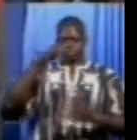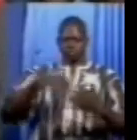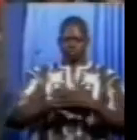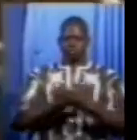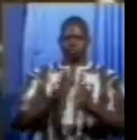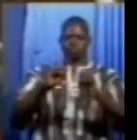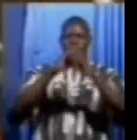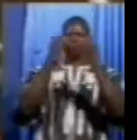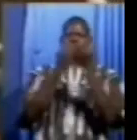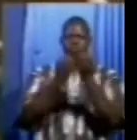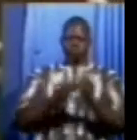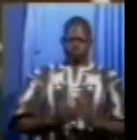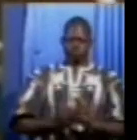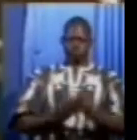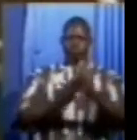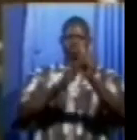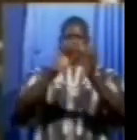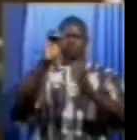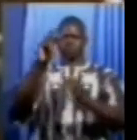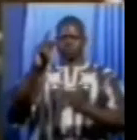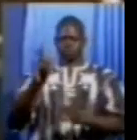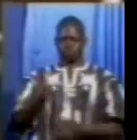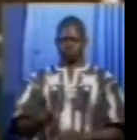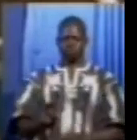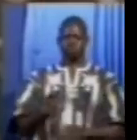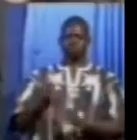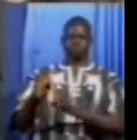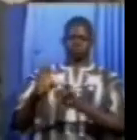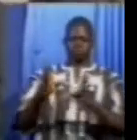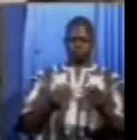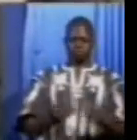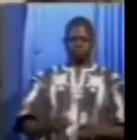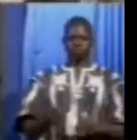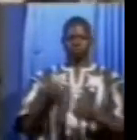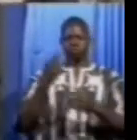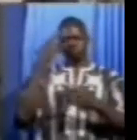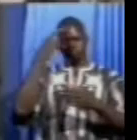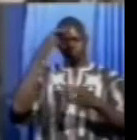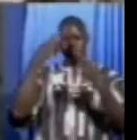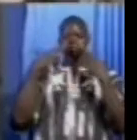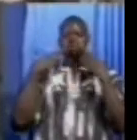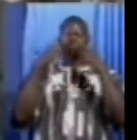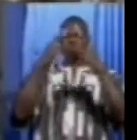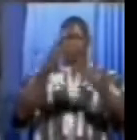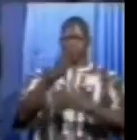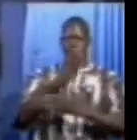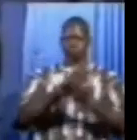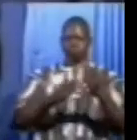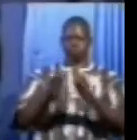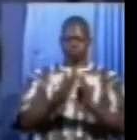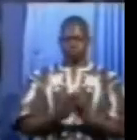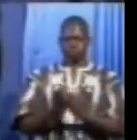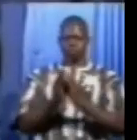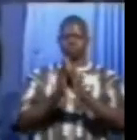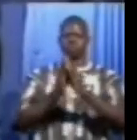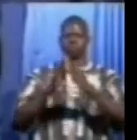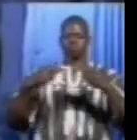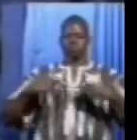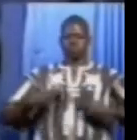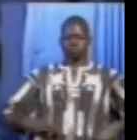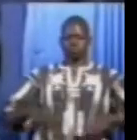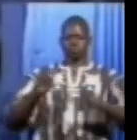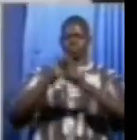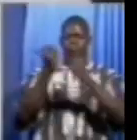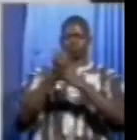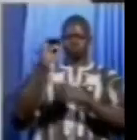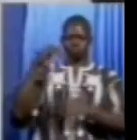dirigeante du CDP Kénédougou, il faut retrousser les manches pour répondre aux attentes du parti qui se résume au maintien de la cohésion sociale pour des lendemains